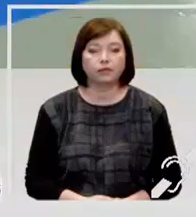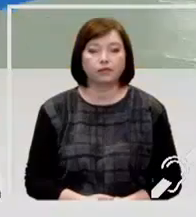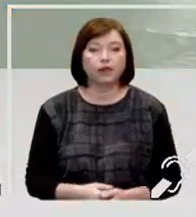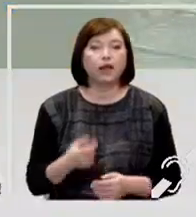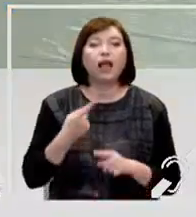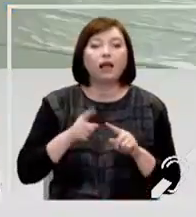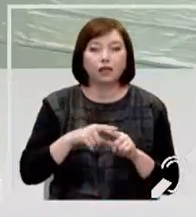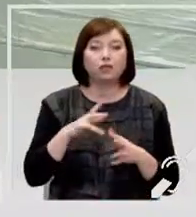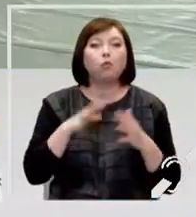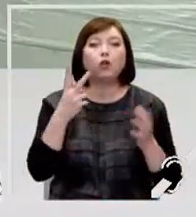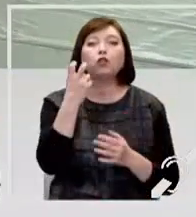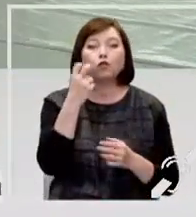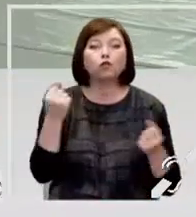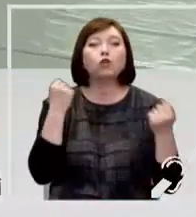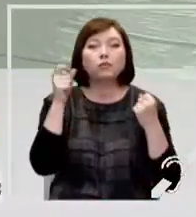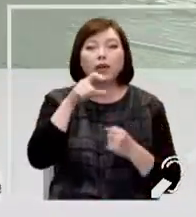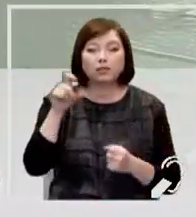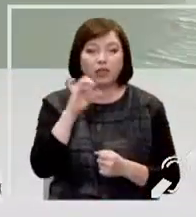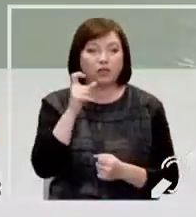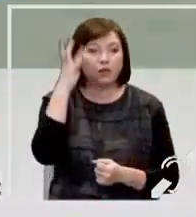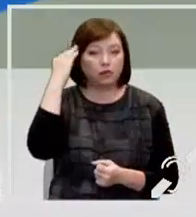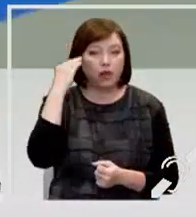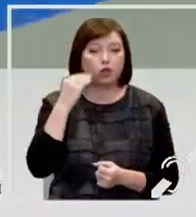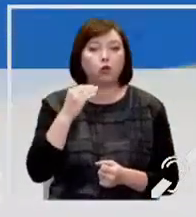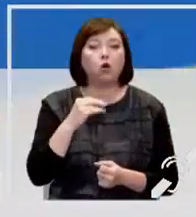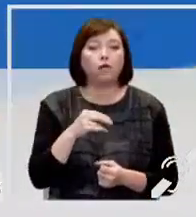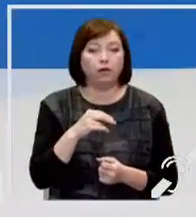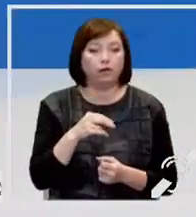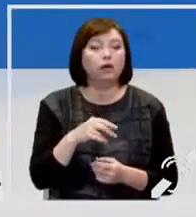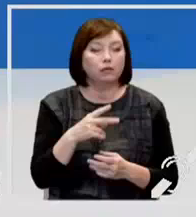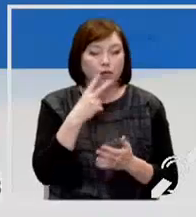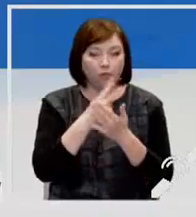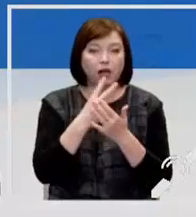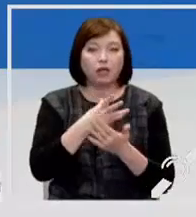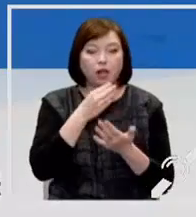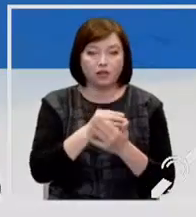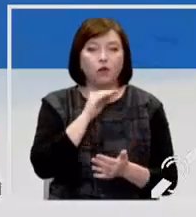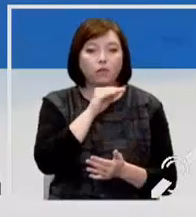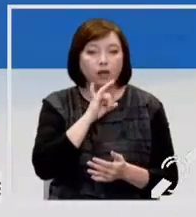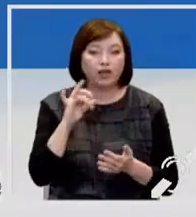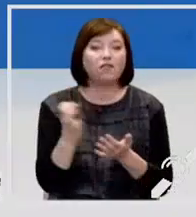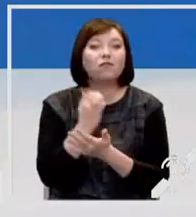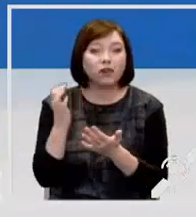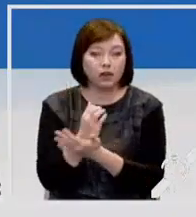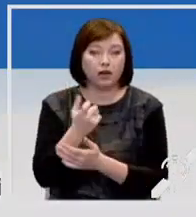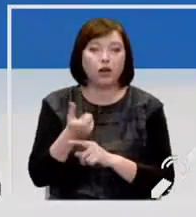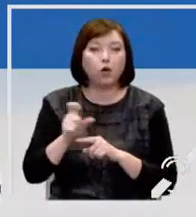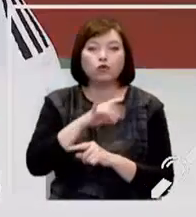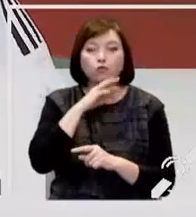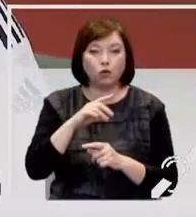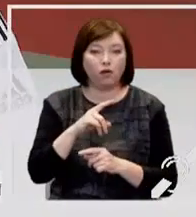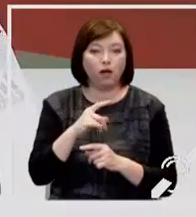Cei peste 200 de judocani din Republica Moldova au dictat legea pe tatami și au câștigat în mai multe dueluri